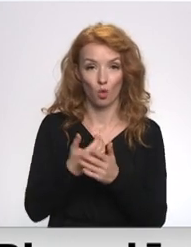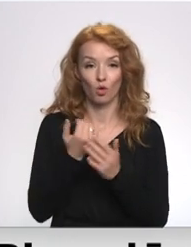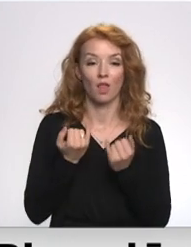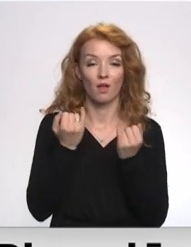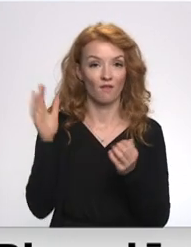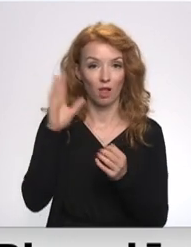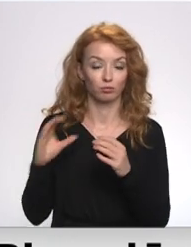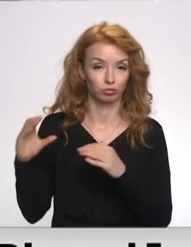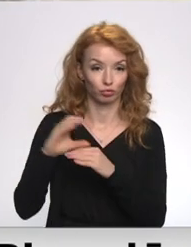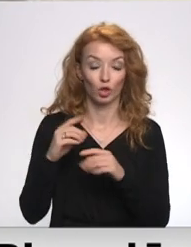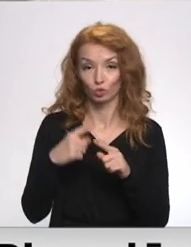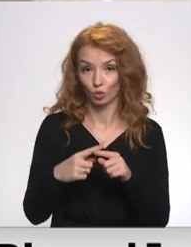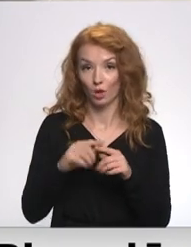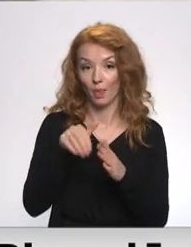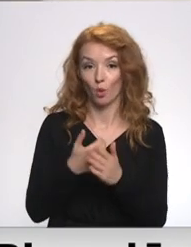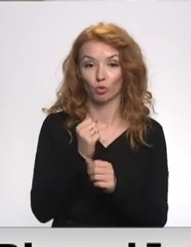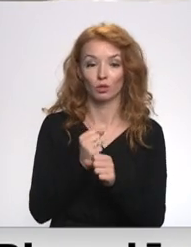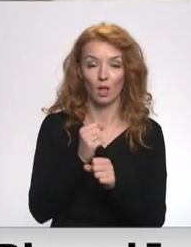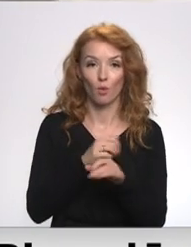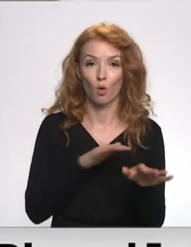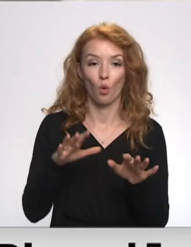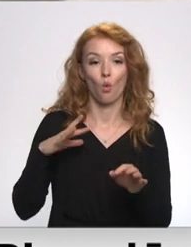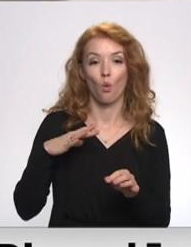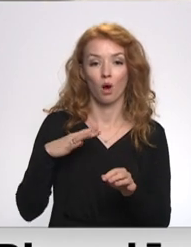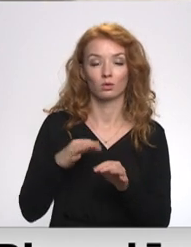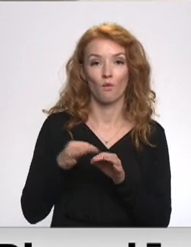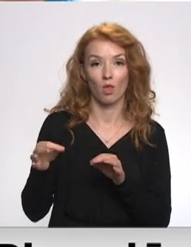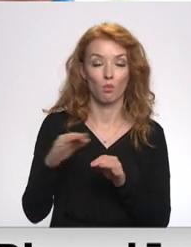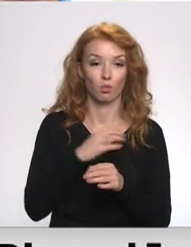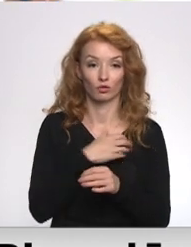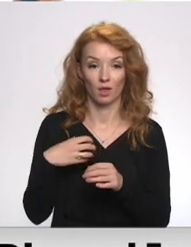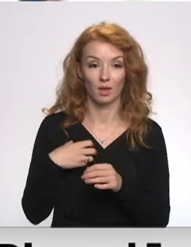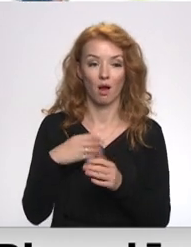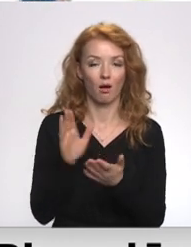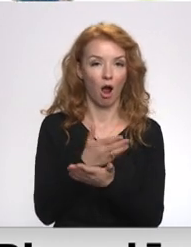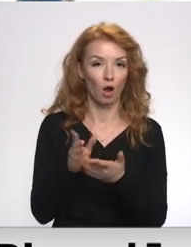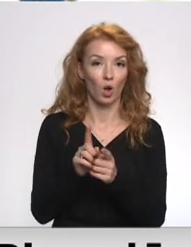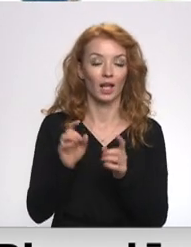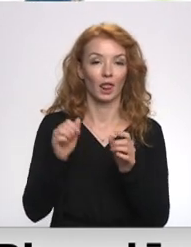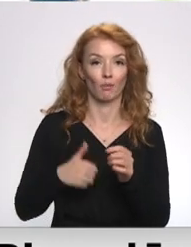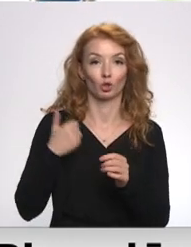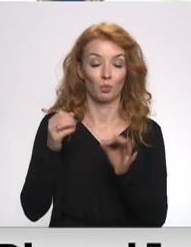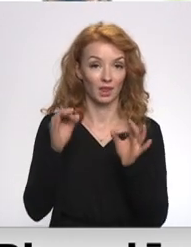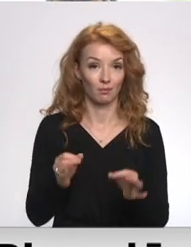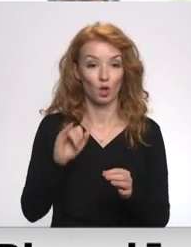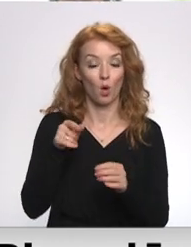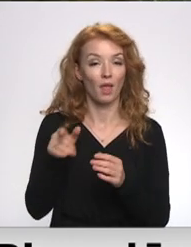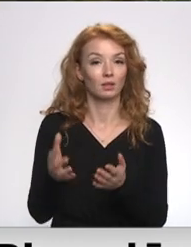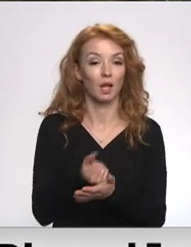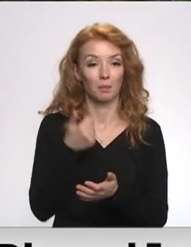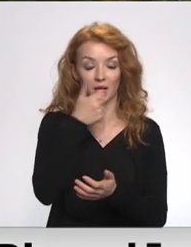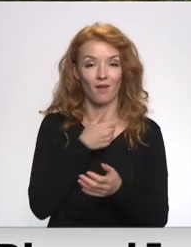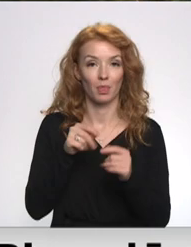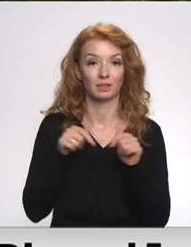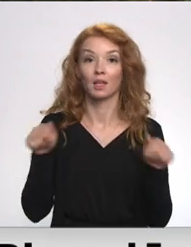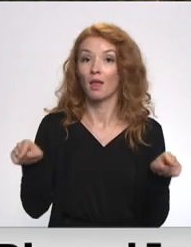valsts finansējums, un atjaunošanas darbus organizējas Ogres noda pašvaldība, kas kārto ar īpašuma tiesības, jo piemneklis atrodas uz